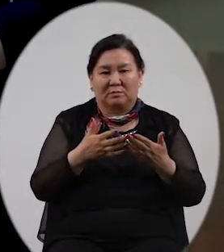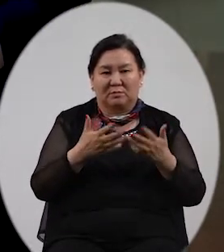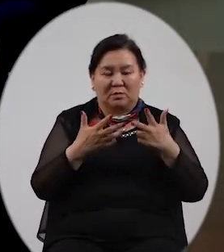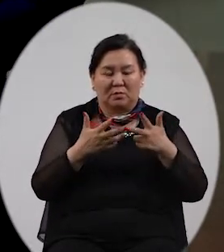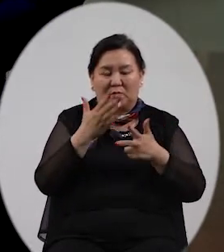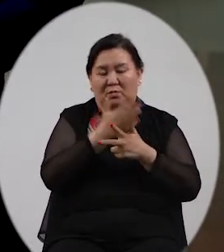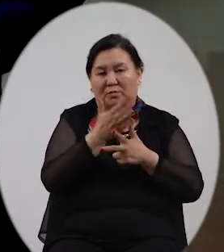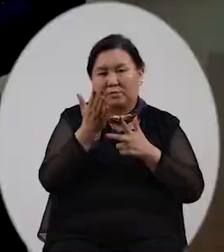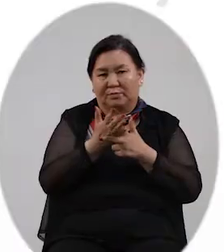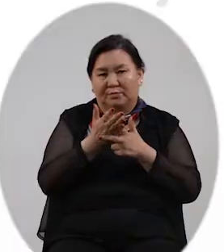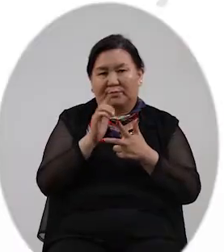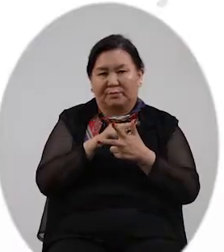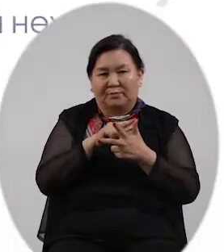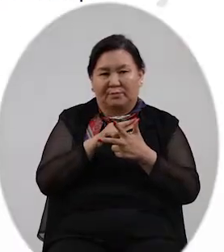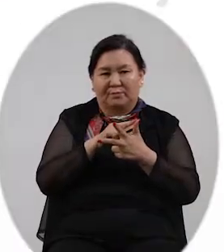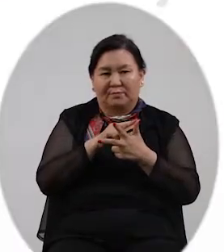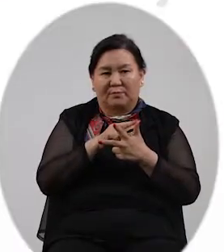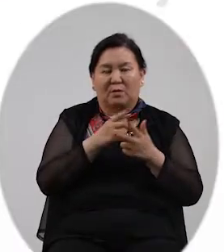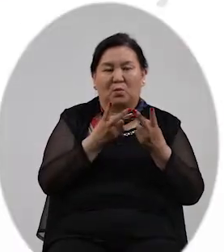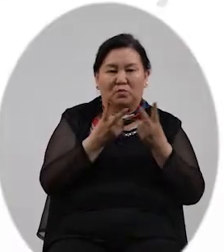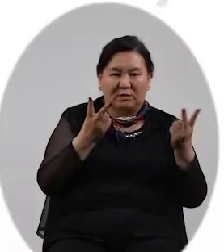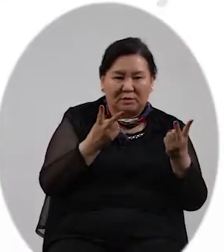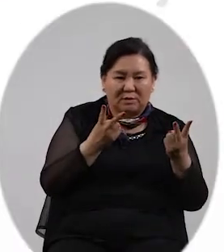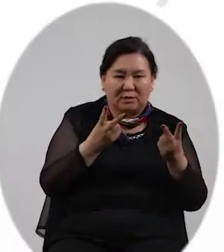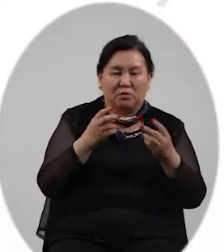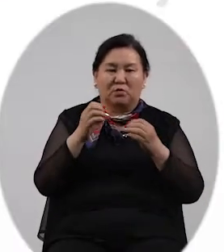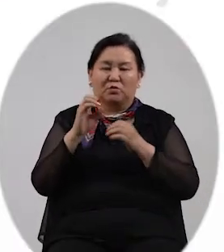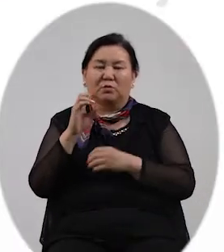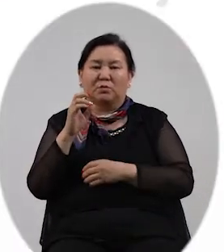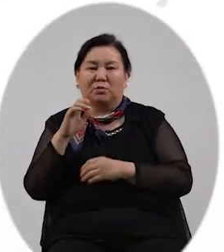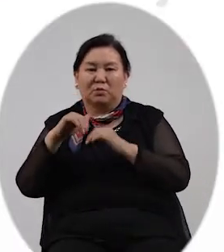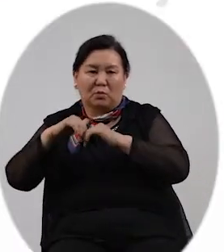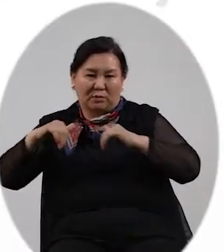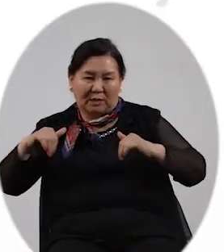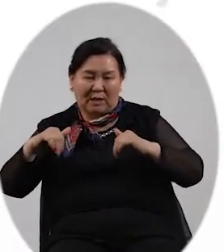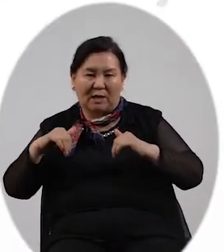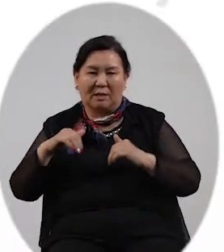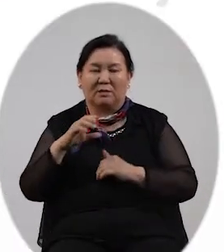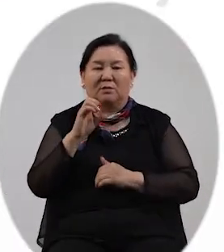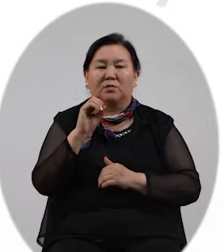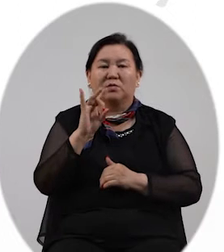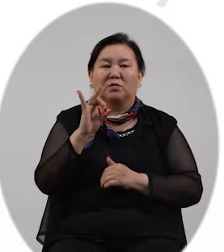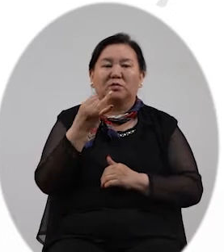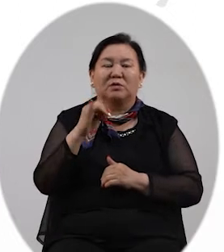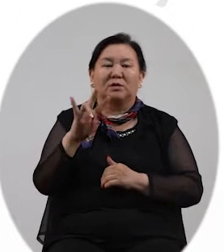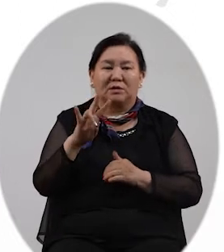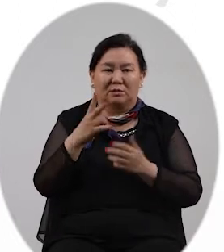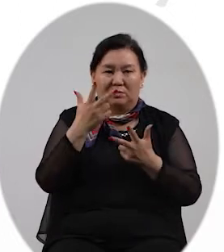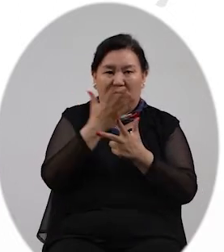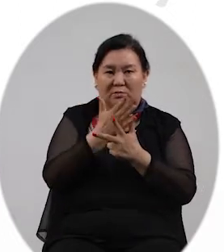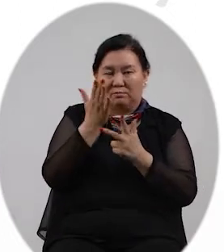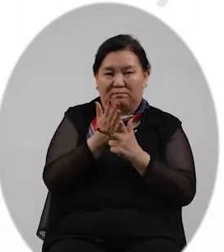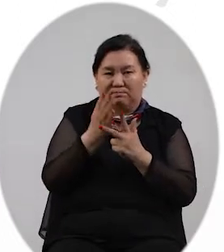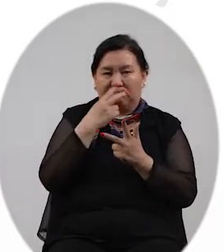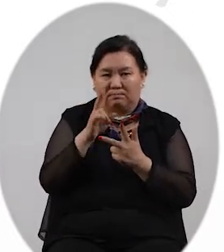3 төрөлд хувааж авч үздэг. Энэ дээр бол үндсэн, тусгай, ердийн гэсэн байдлаар энэ гадаад худалдааны гэрээнүүдийн нөхцлүүдийг бол